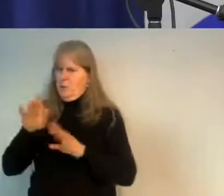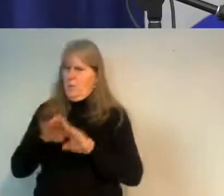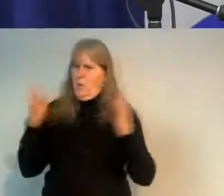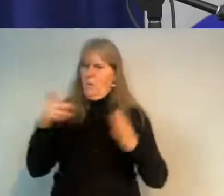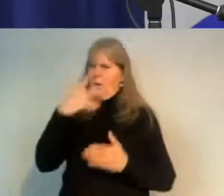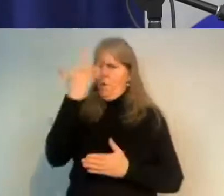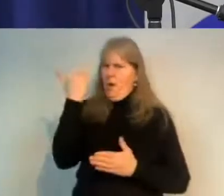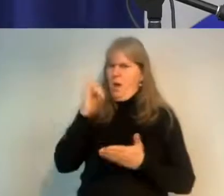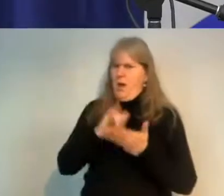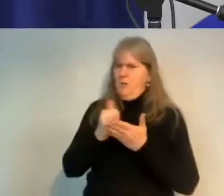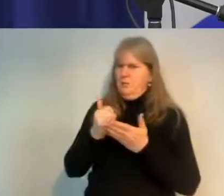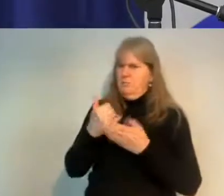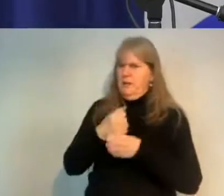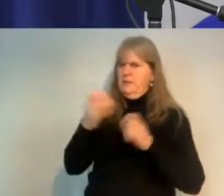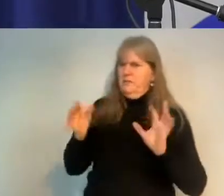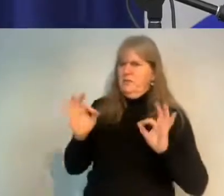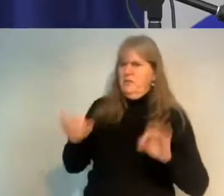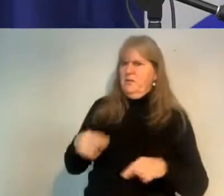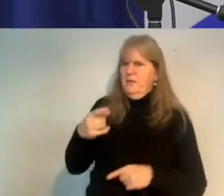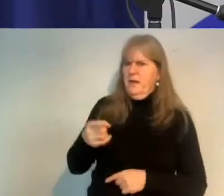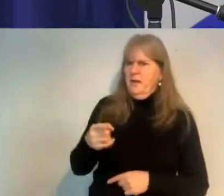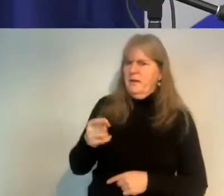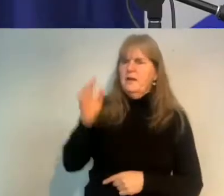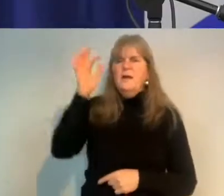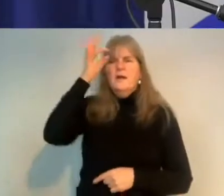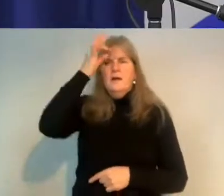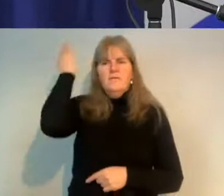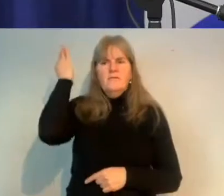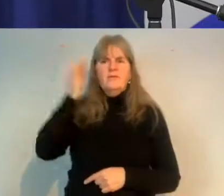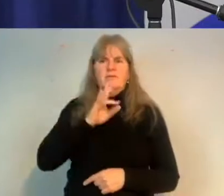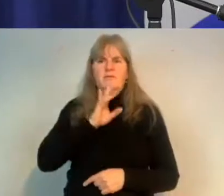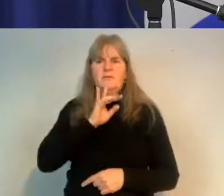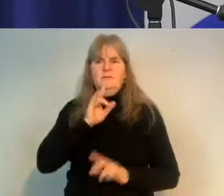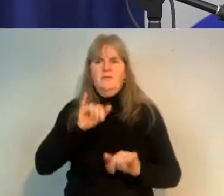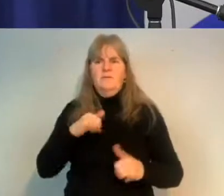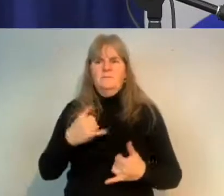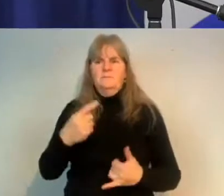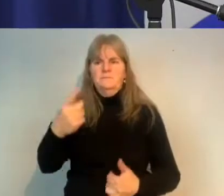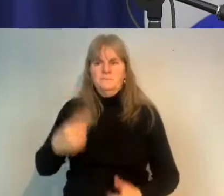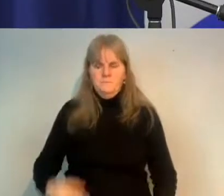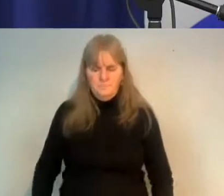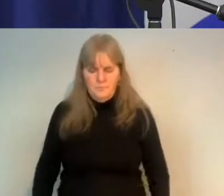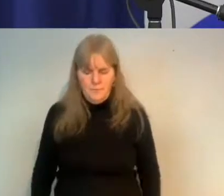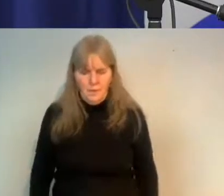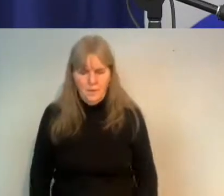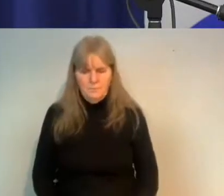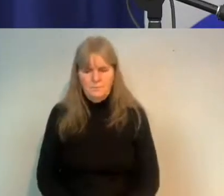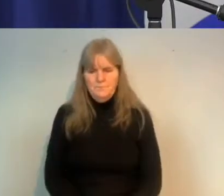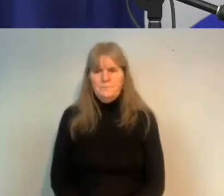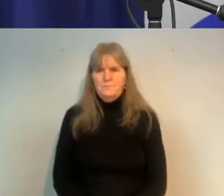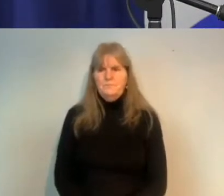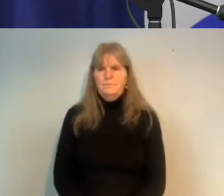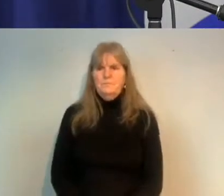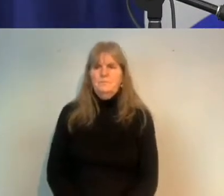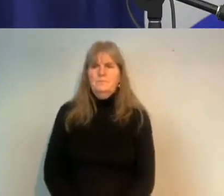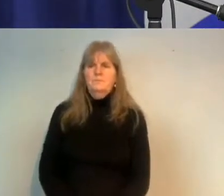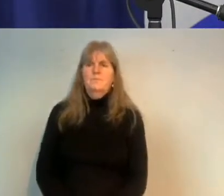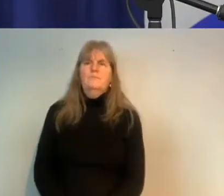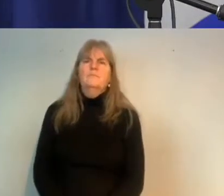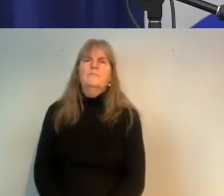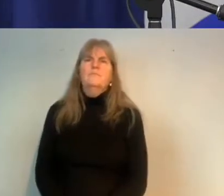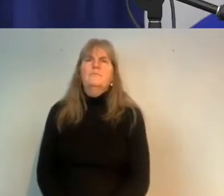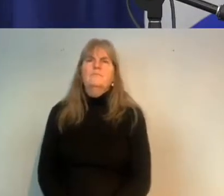Merci pour la question. Je vais parler au sujet des écoles. Les écoles au Yukon sont ouvertes à